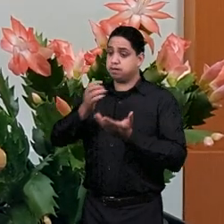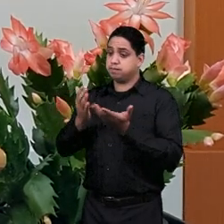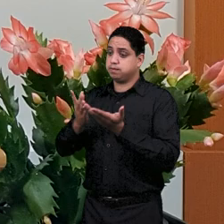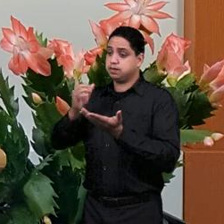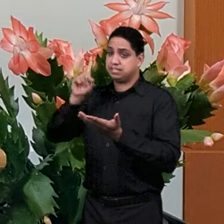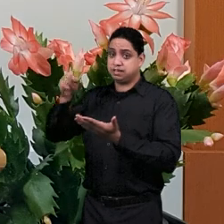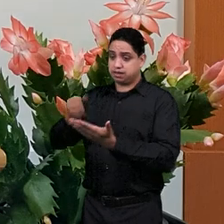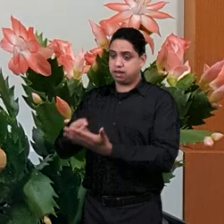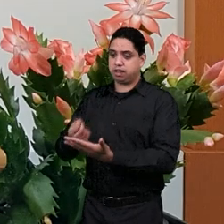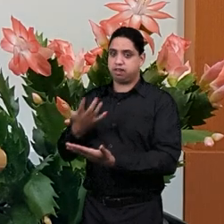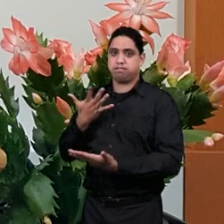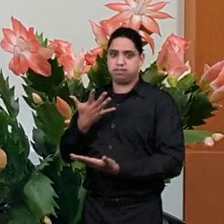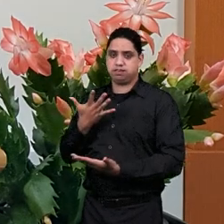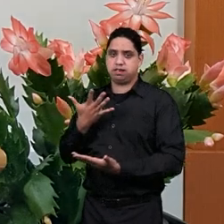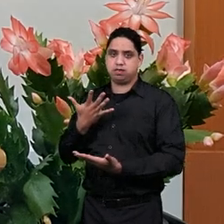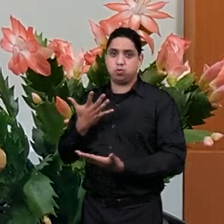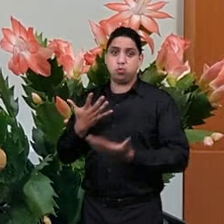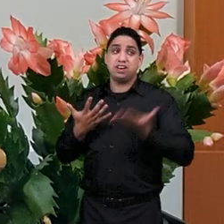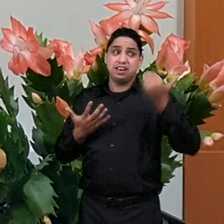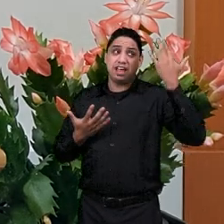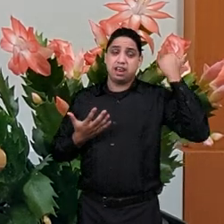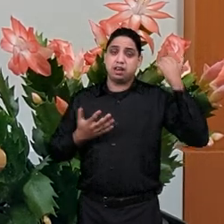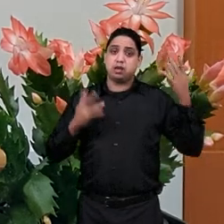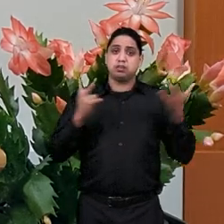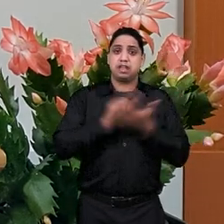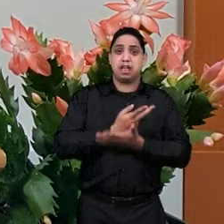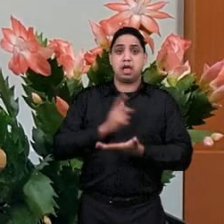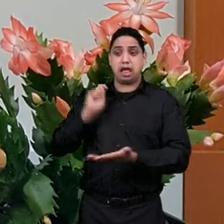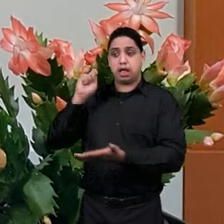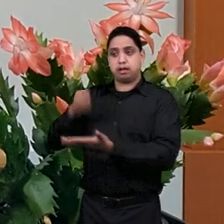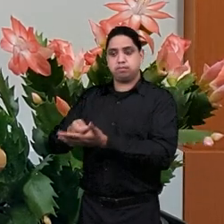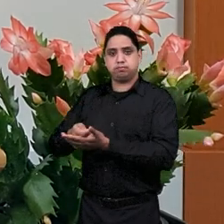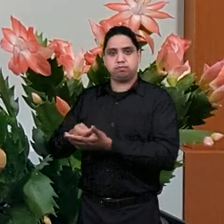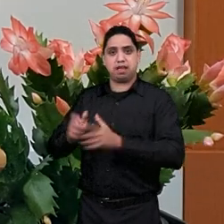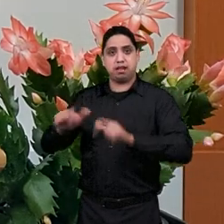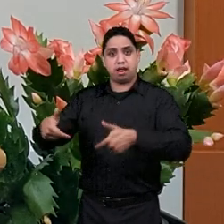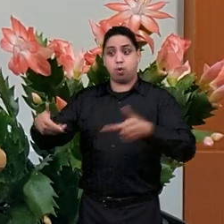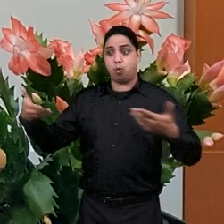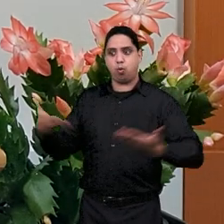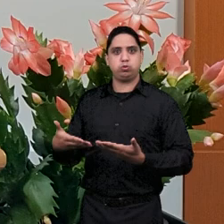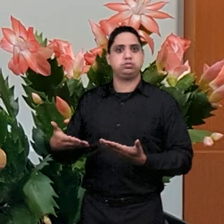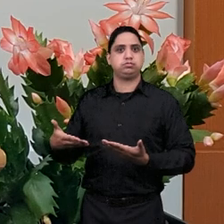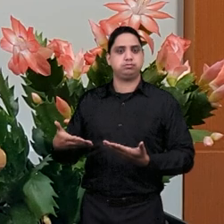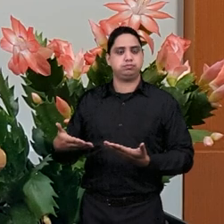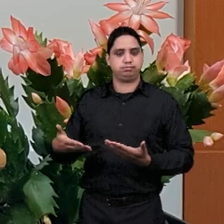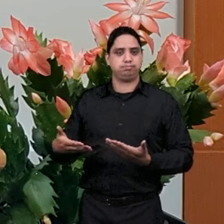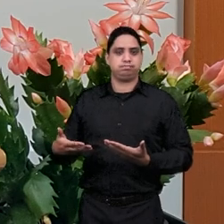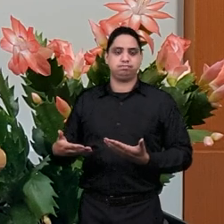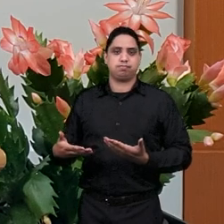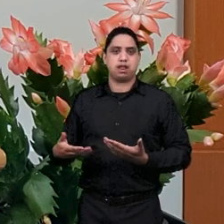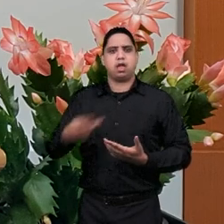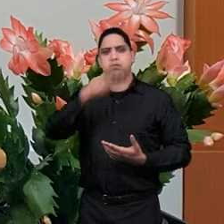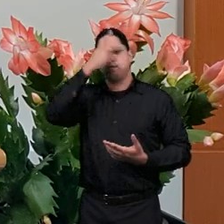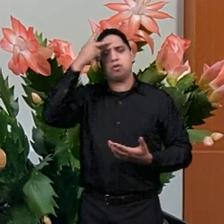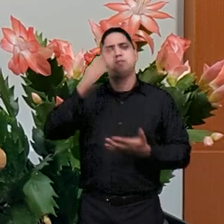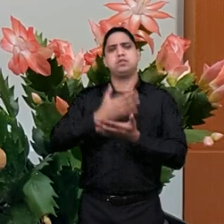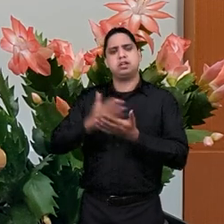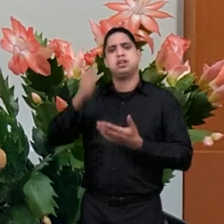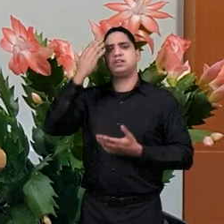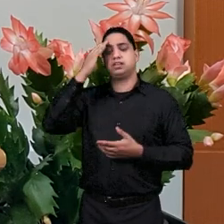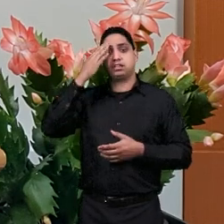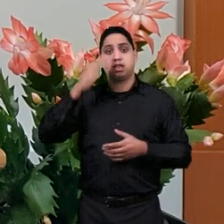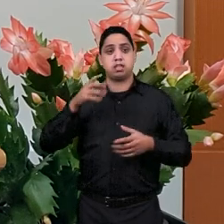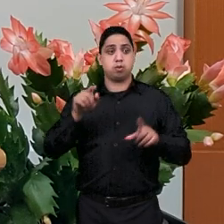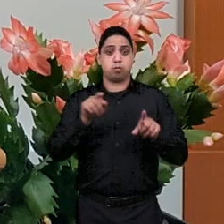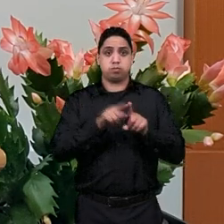notre temps. Et c'est cela que les frères ont commencé à comprendre quand ils sont en train de répondre, ils comprennent qu'il y a une œuvre,